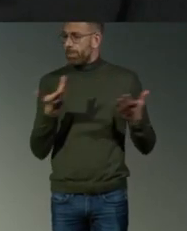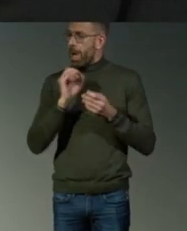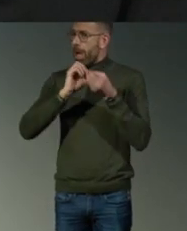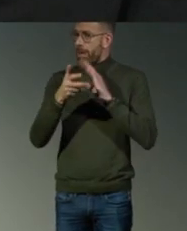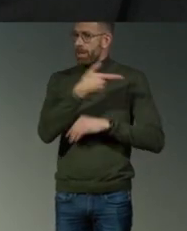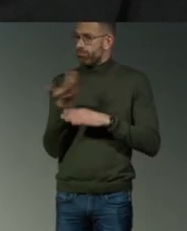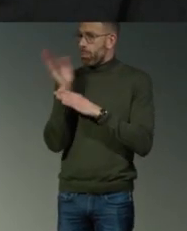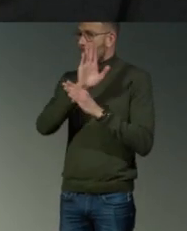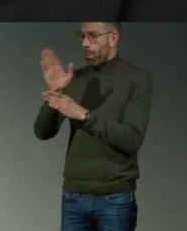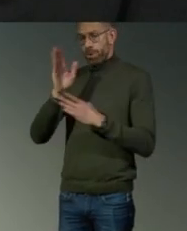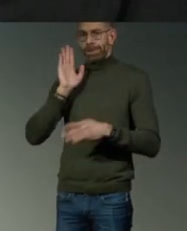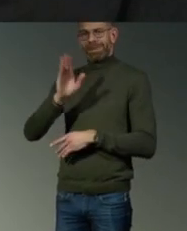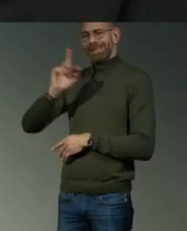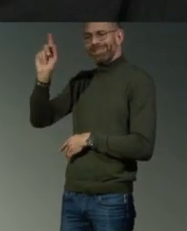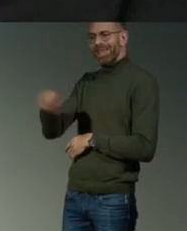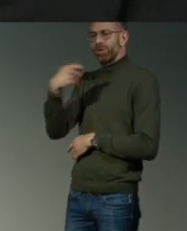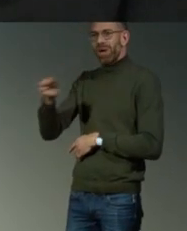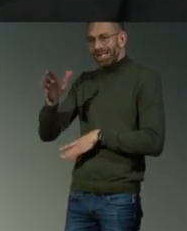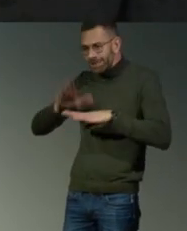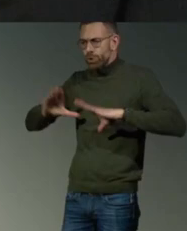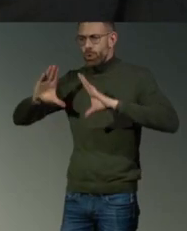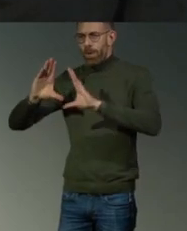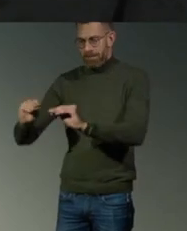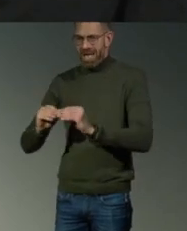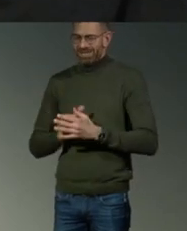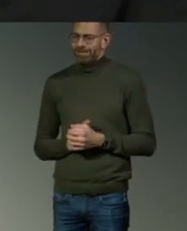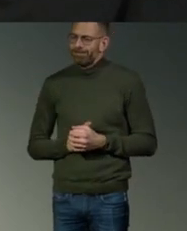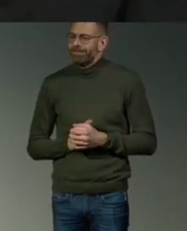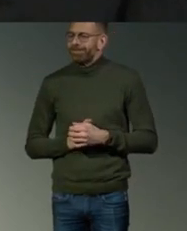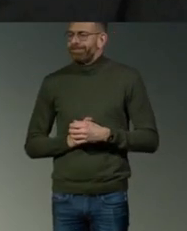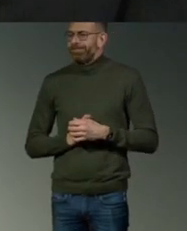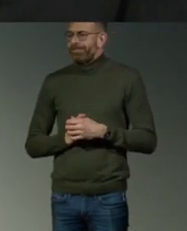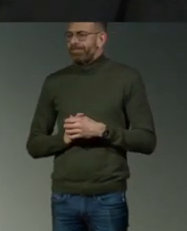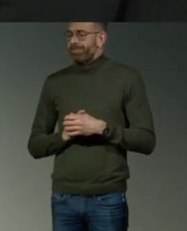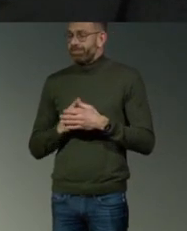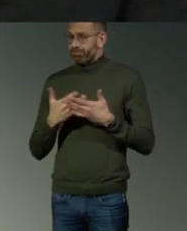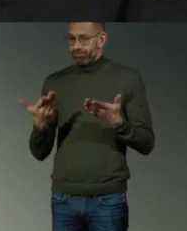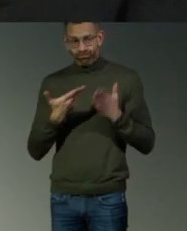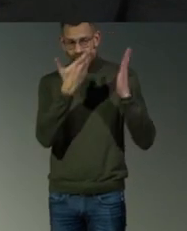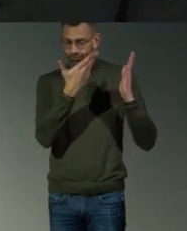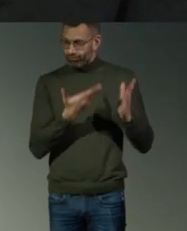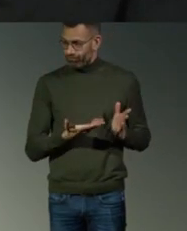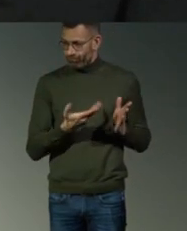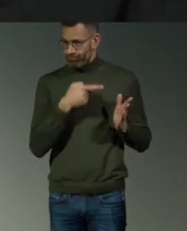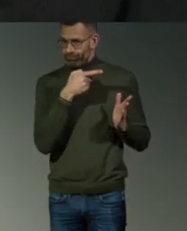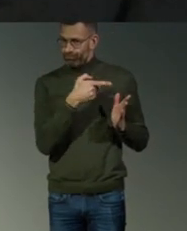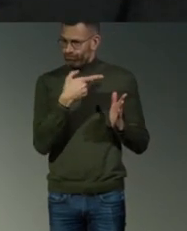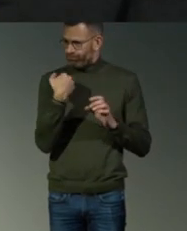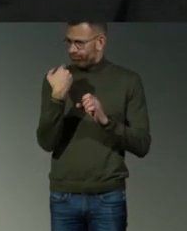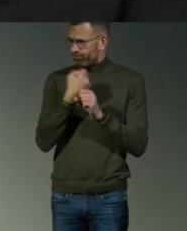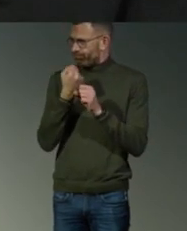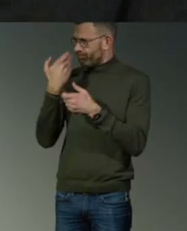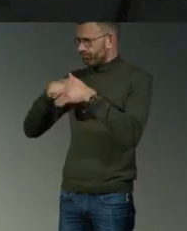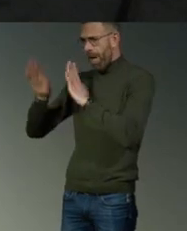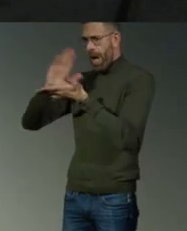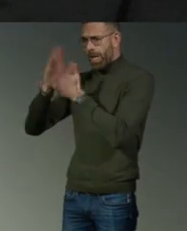Internet comme un naturaliste de terrain. J'aime beaucoup cette formule, naturaliste de terrain. Vous avez travaillé pour différentes